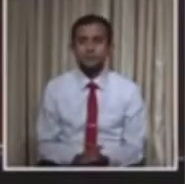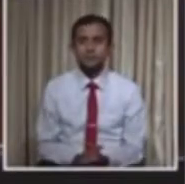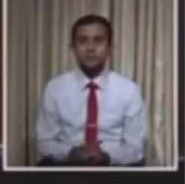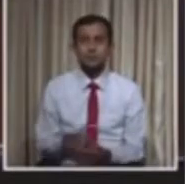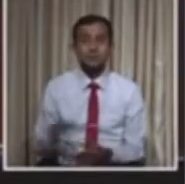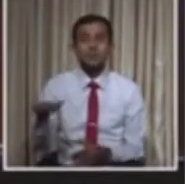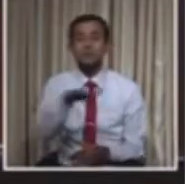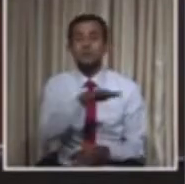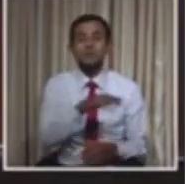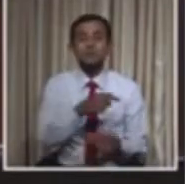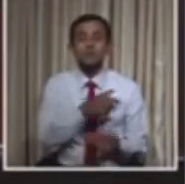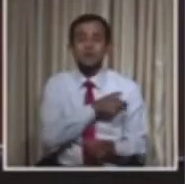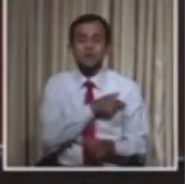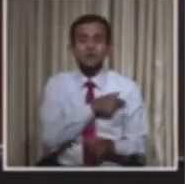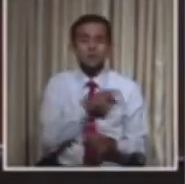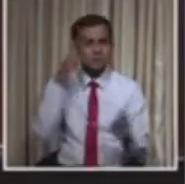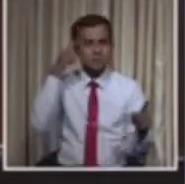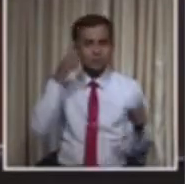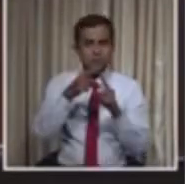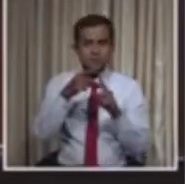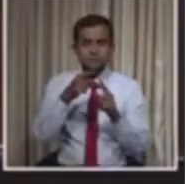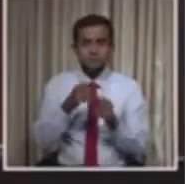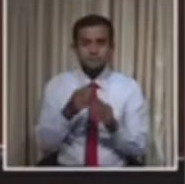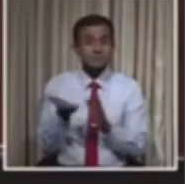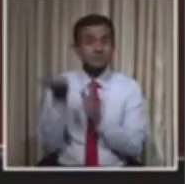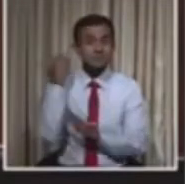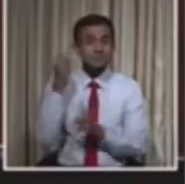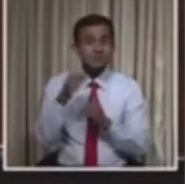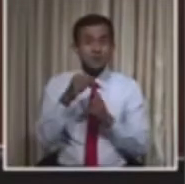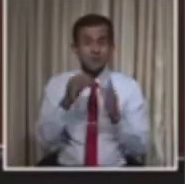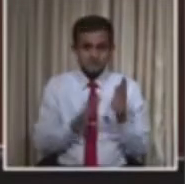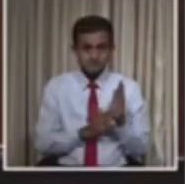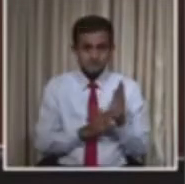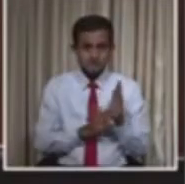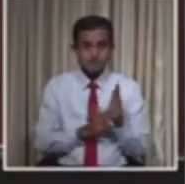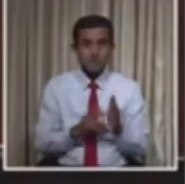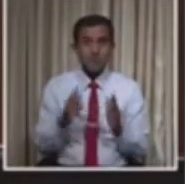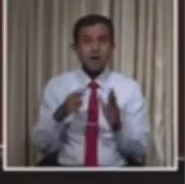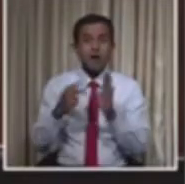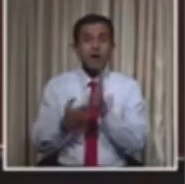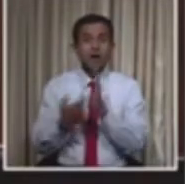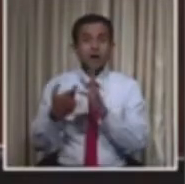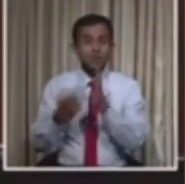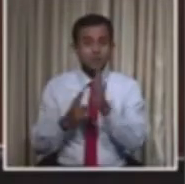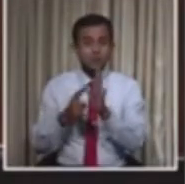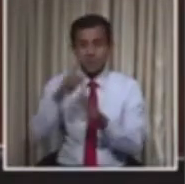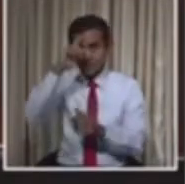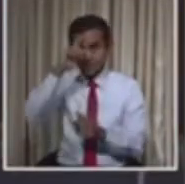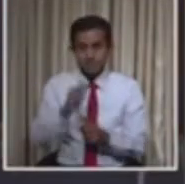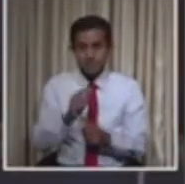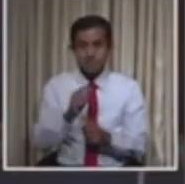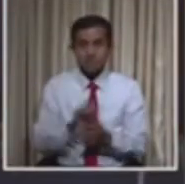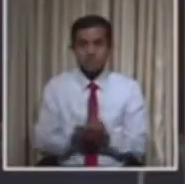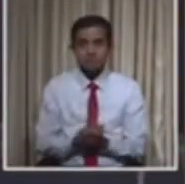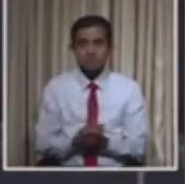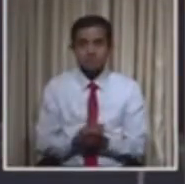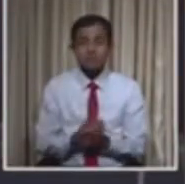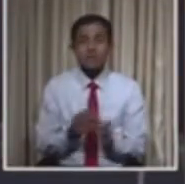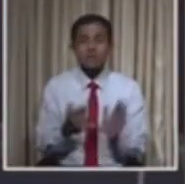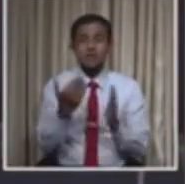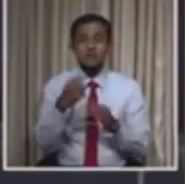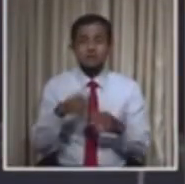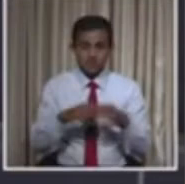සභානායකතුමා මේ කාරණය සම්බන්ධව හිටපු අගමැතිතුමත් අනුර කුමාර දිසානායක මැතිතුමත් ඉදිරිපත්